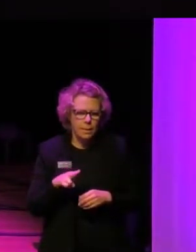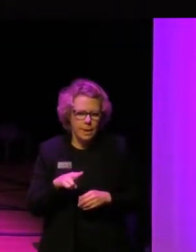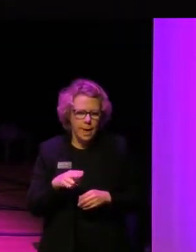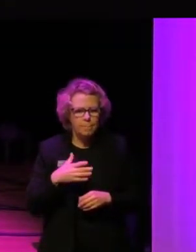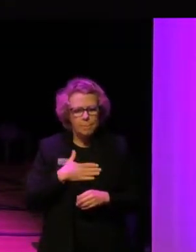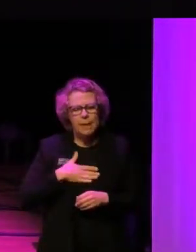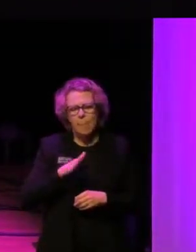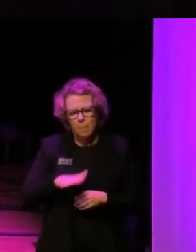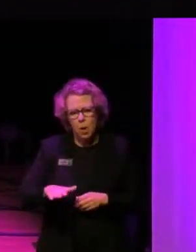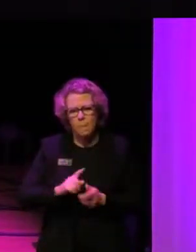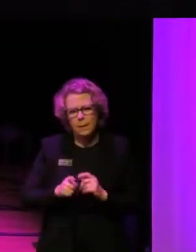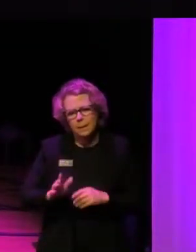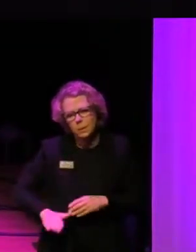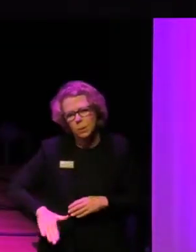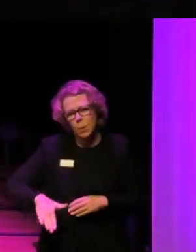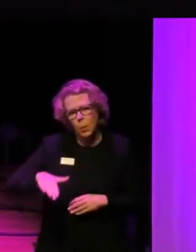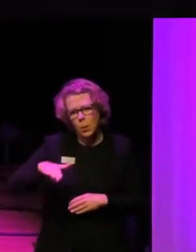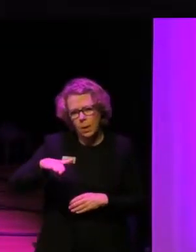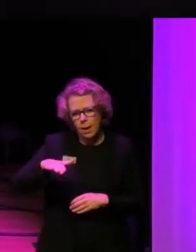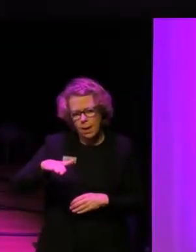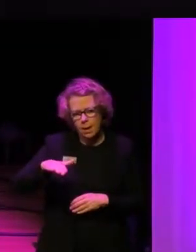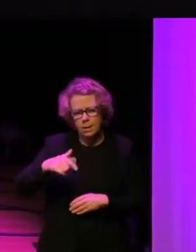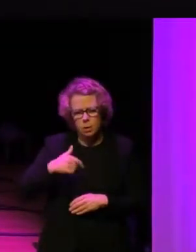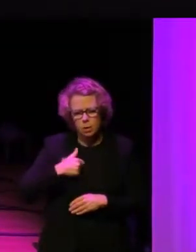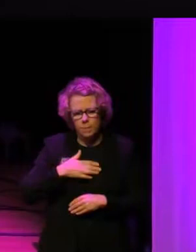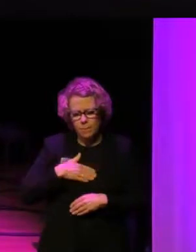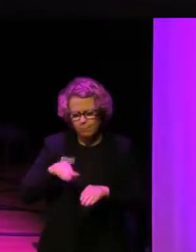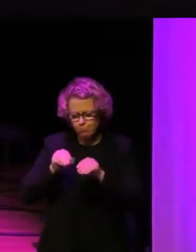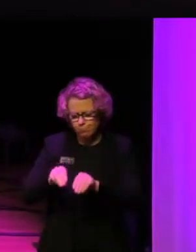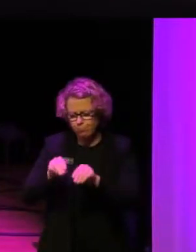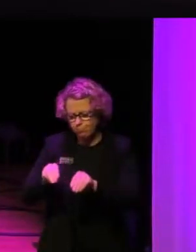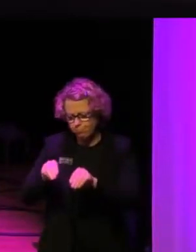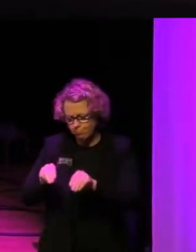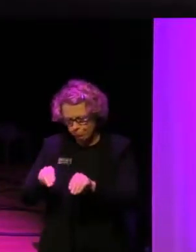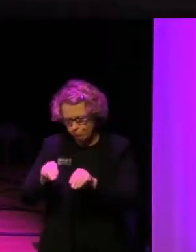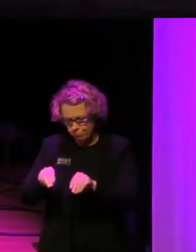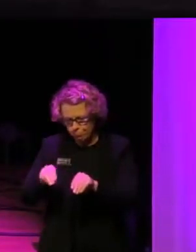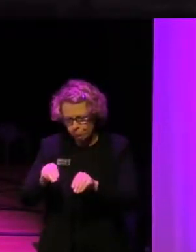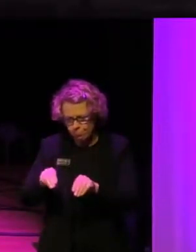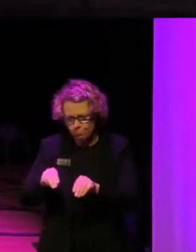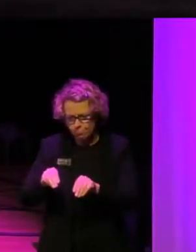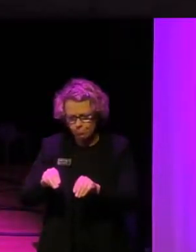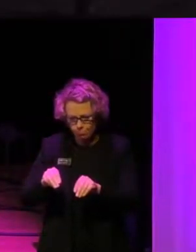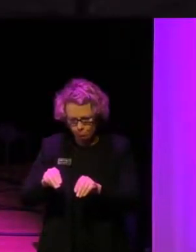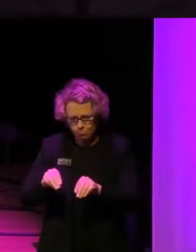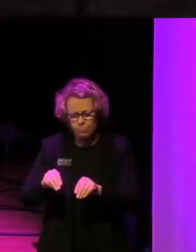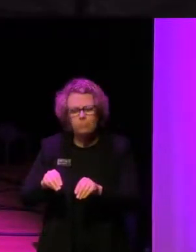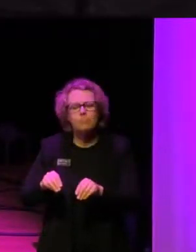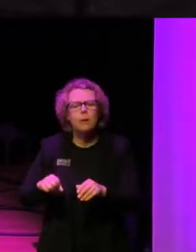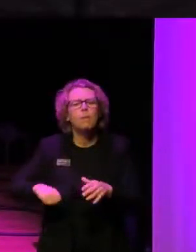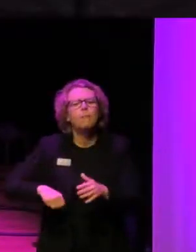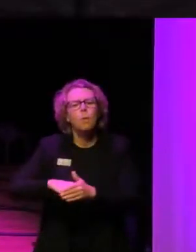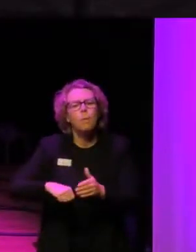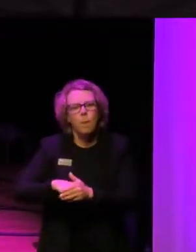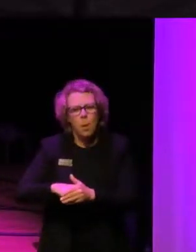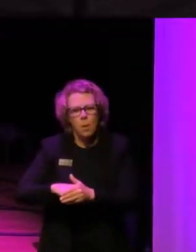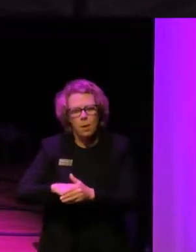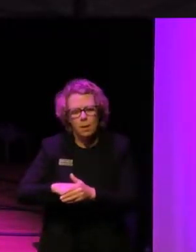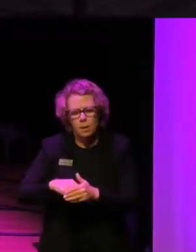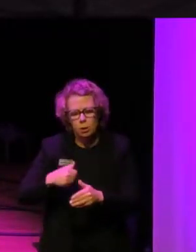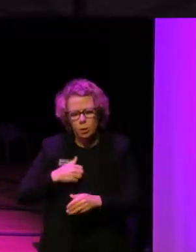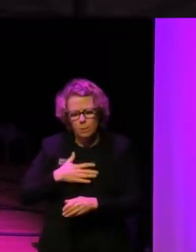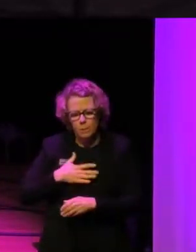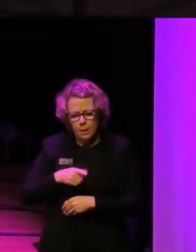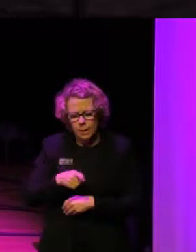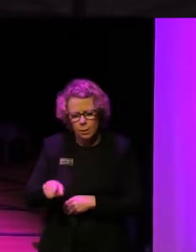När mina barn blir stora vill jag lära dem spela fotboll. Jag vill att de